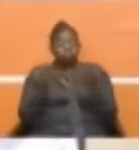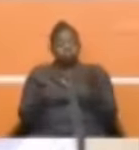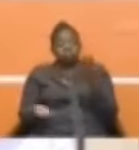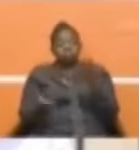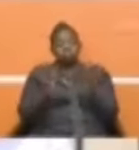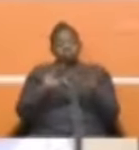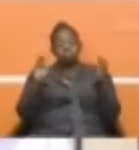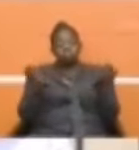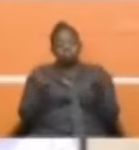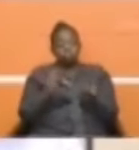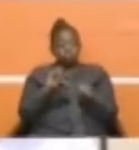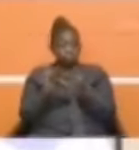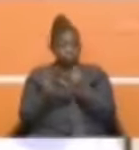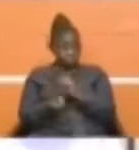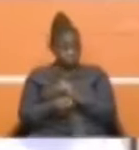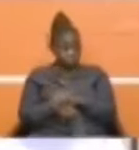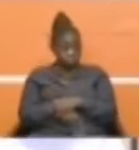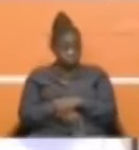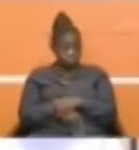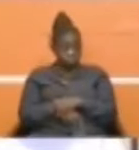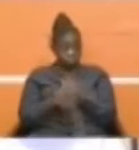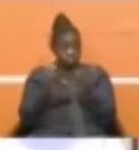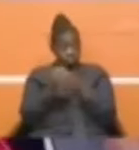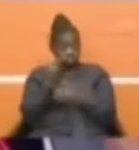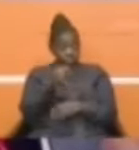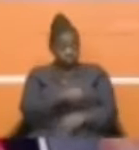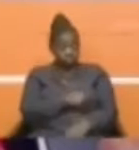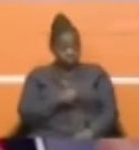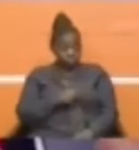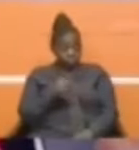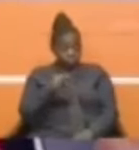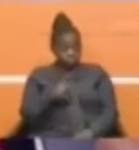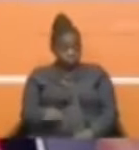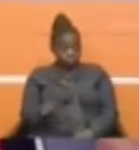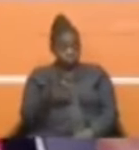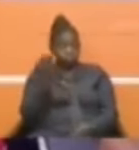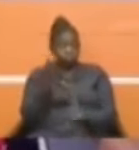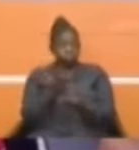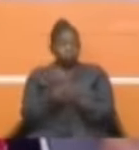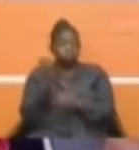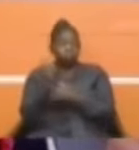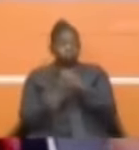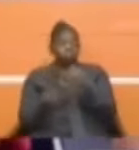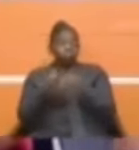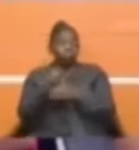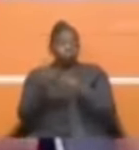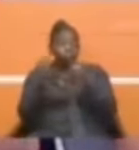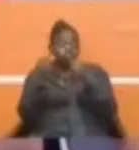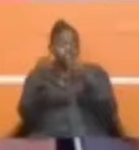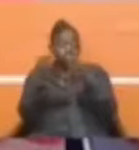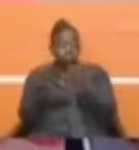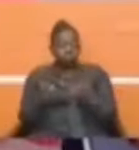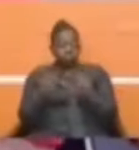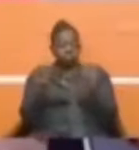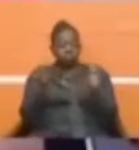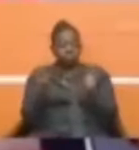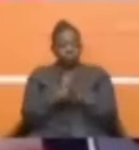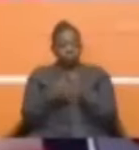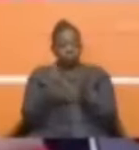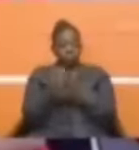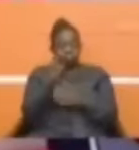ensi eneetereramuko kubanga mwe muli bamaama. Kyagulanyi abasabye okukomya okwenyigira mu bintu ebimenya amateeka nti